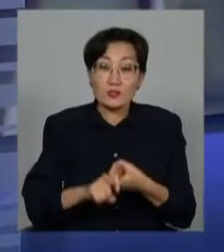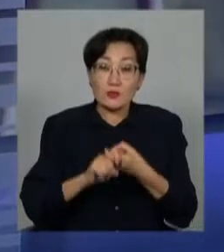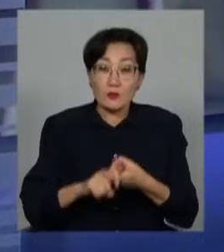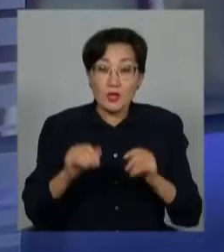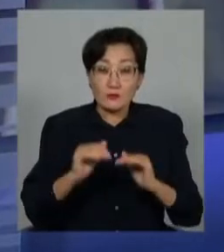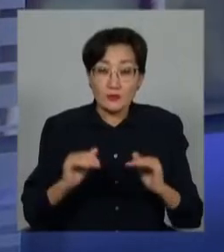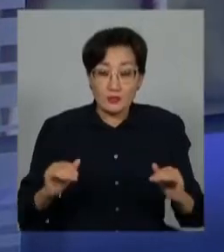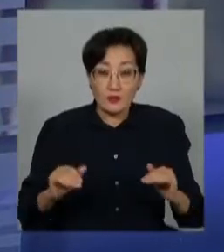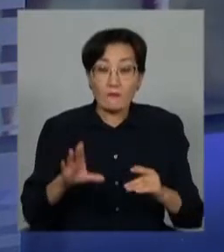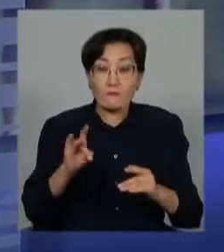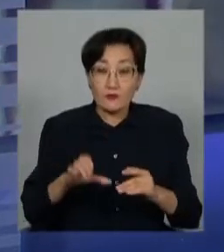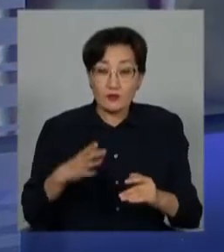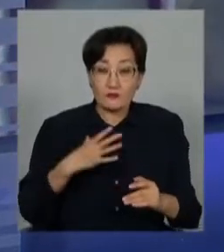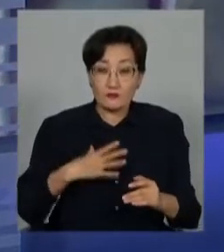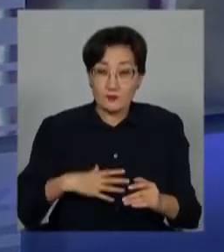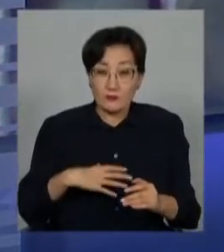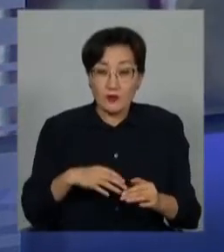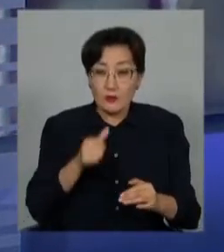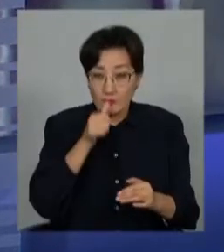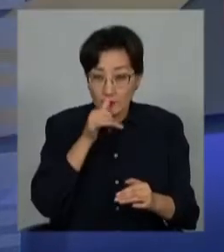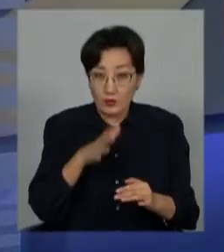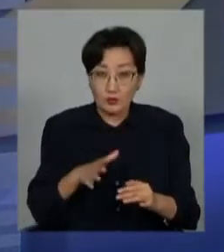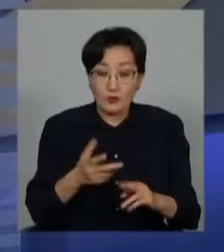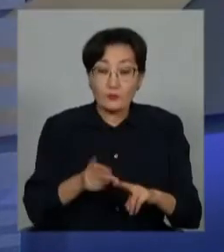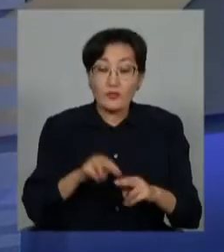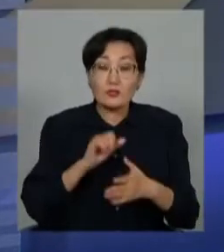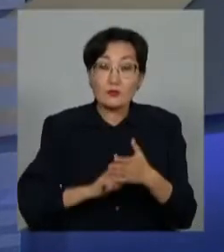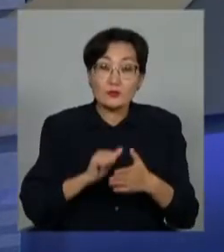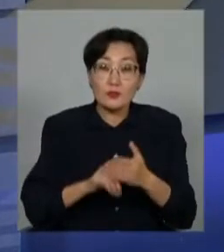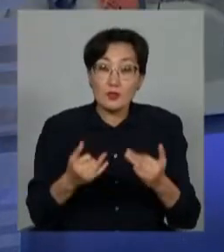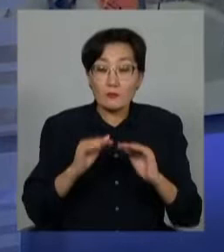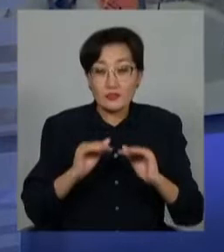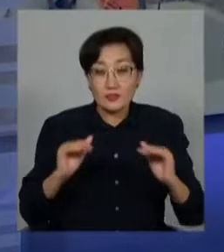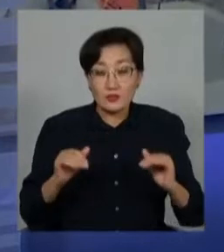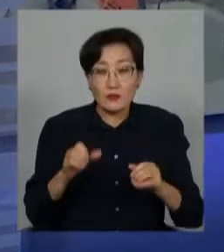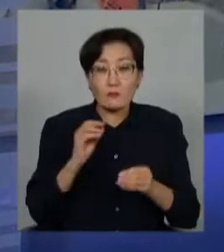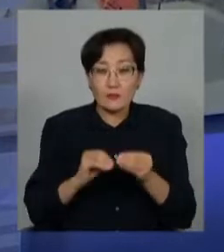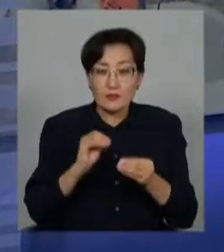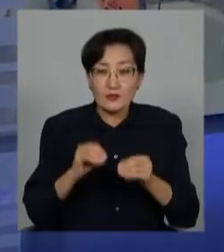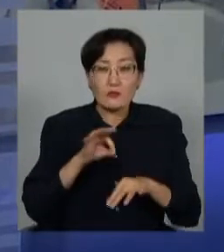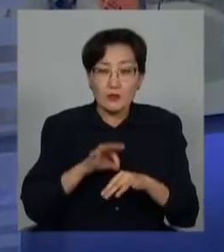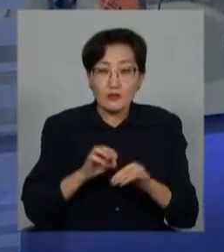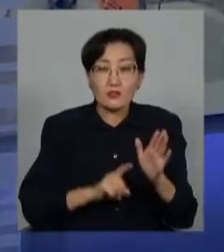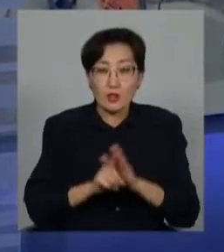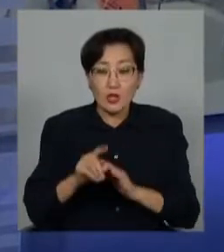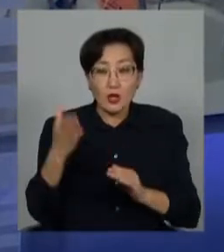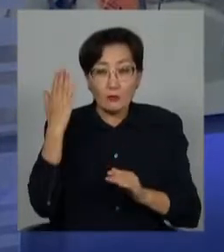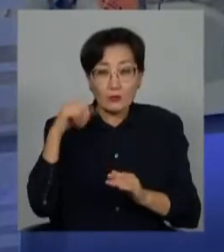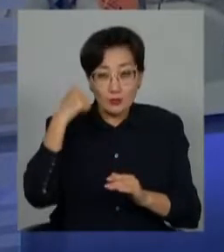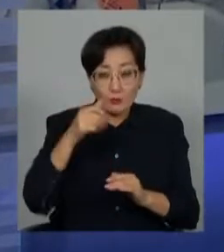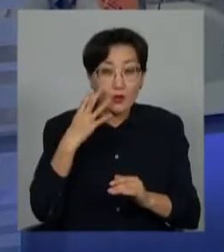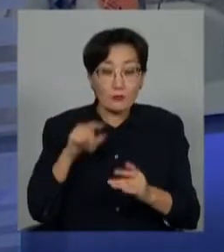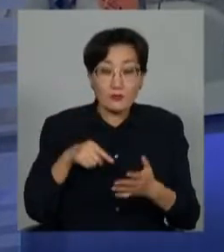кішкентай ағзаның вирусқа төтеп беруін қиындатып жатыр. Соның салдарынан қазір балалар жиі ауыра бастаған. Мәселен, былтыр Алматыда